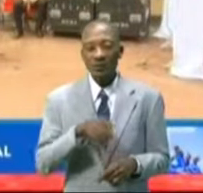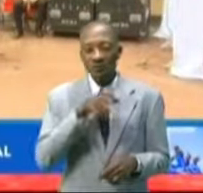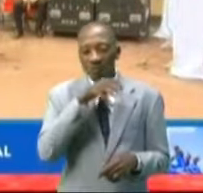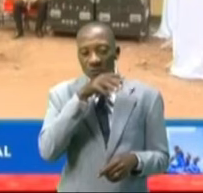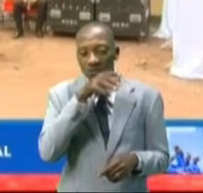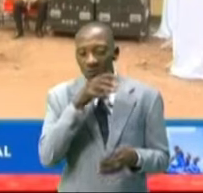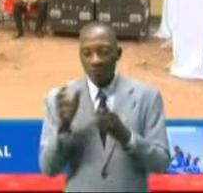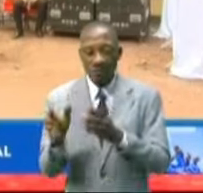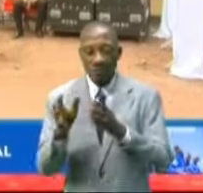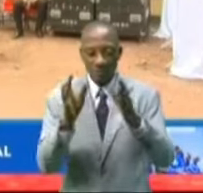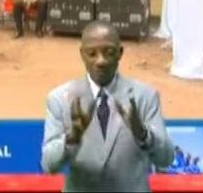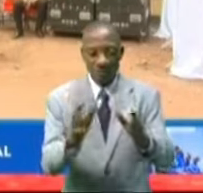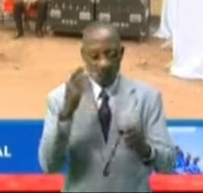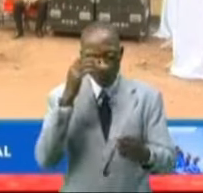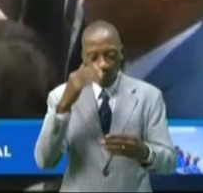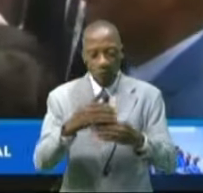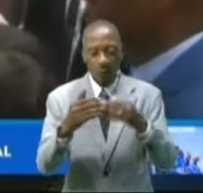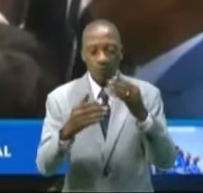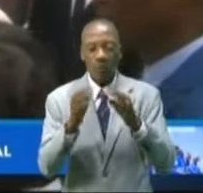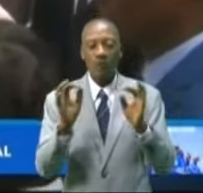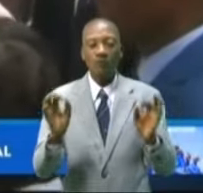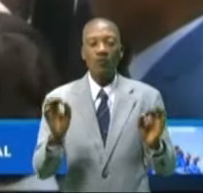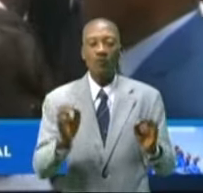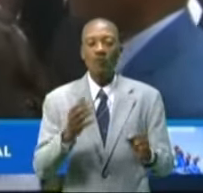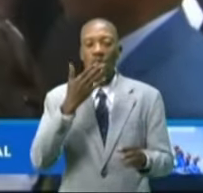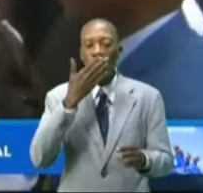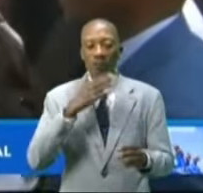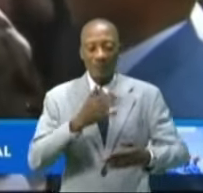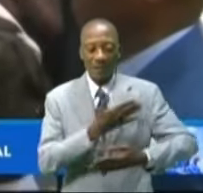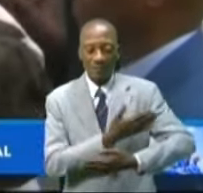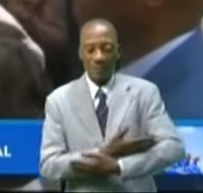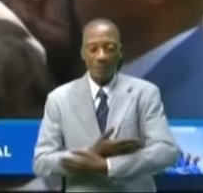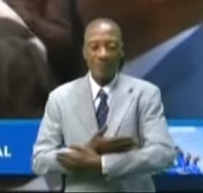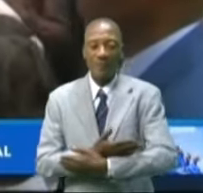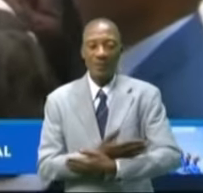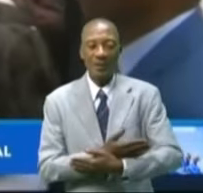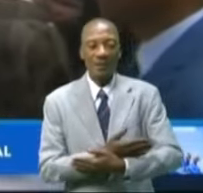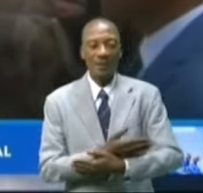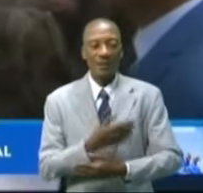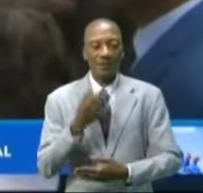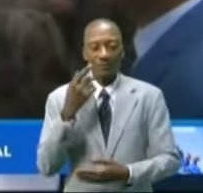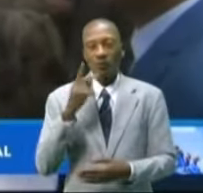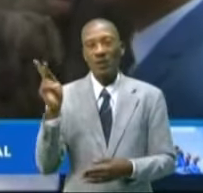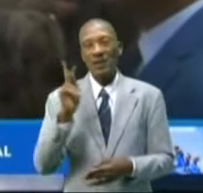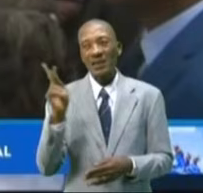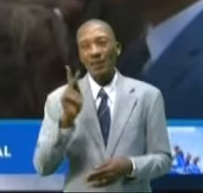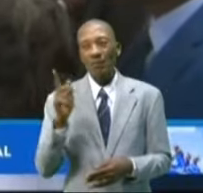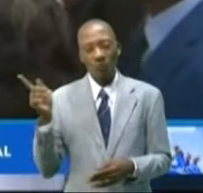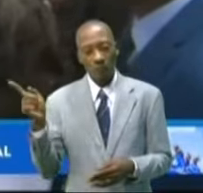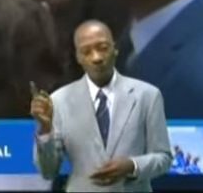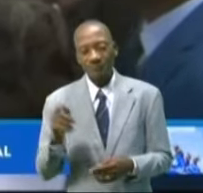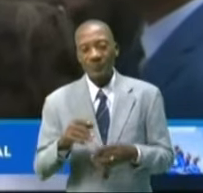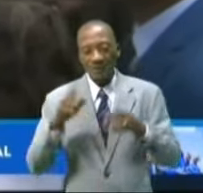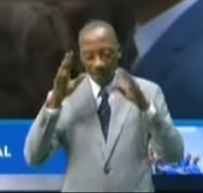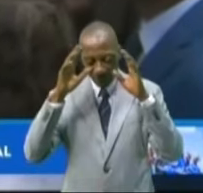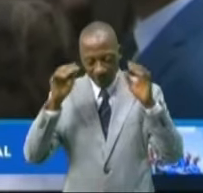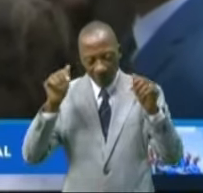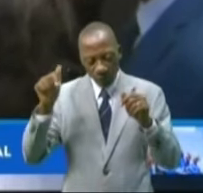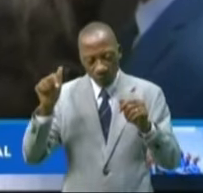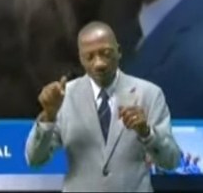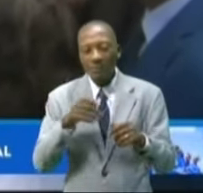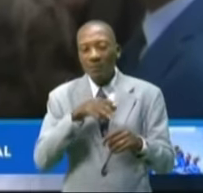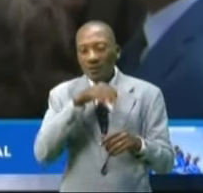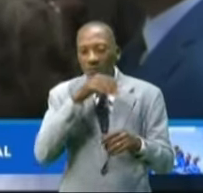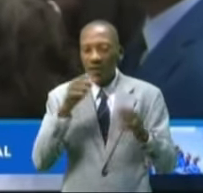et modernisation de la maternité de Kintambo. Les premiers citoyens de la République a procédé à la pose de la première